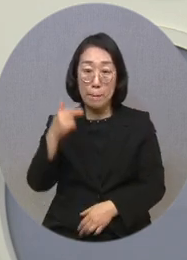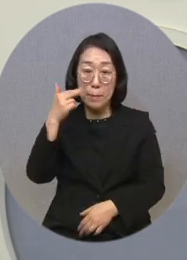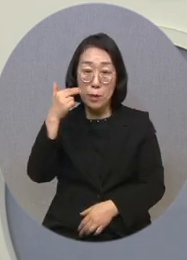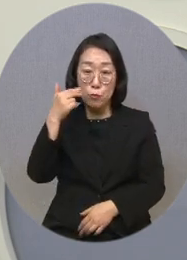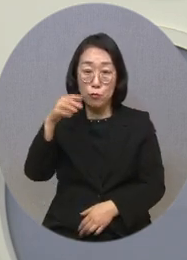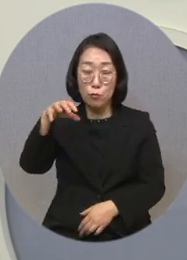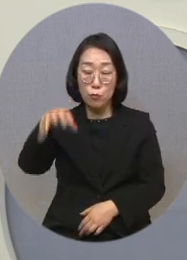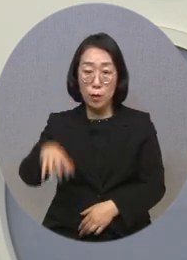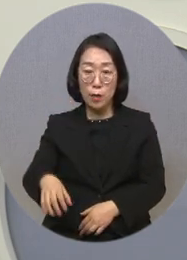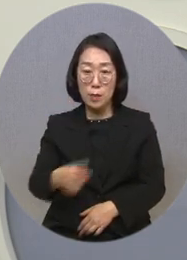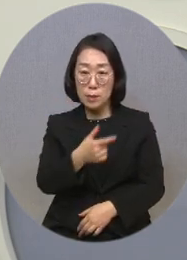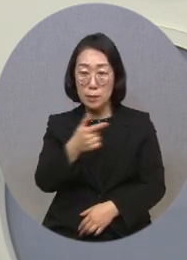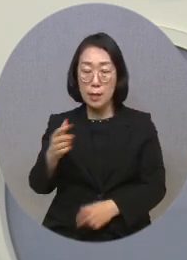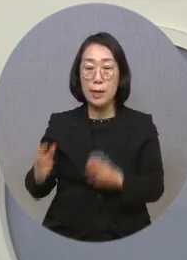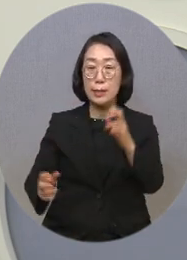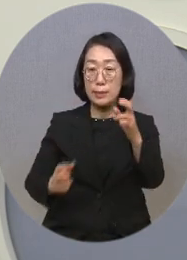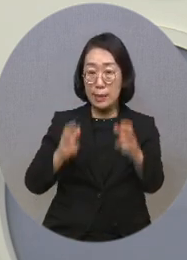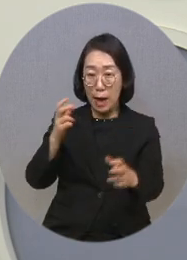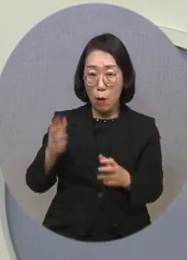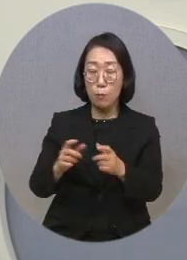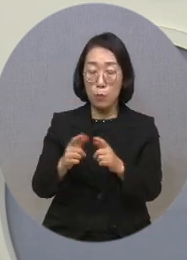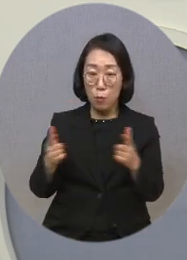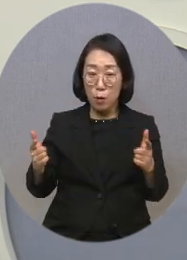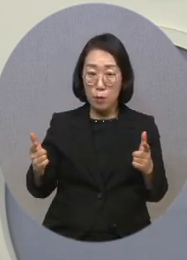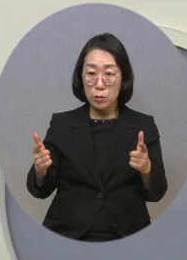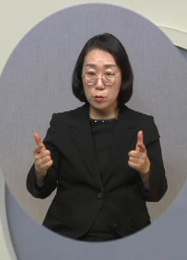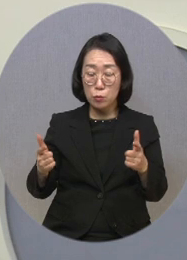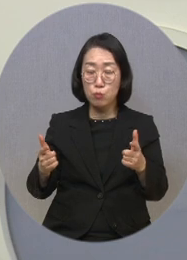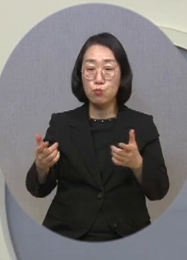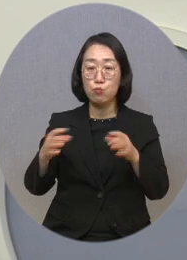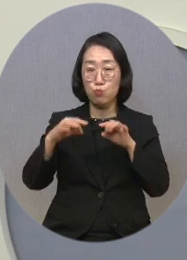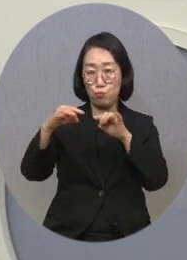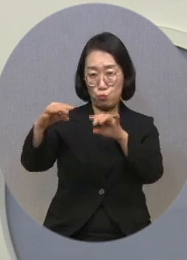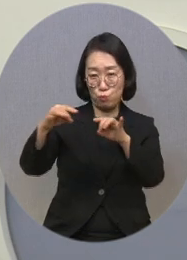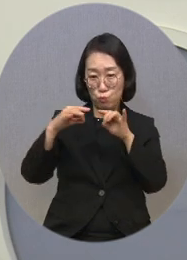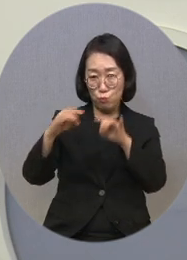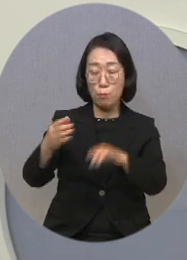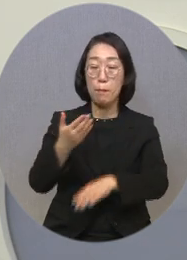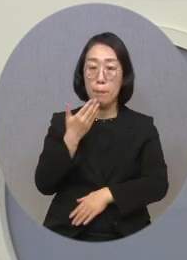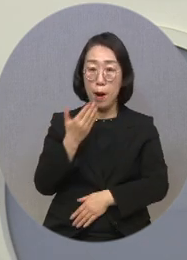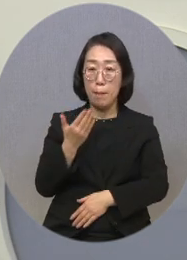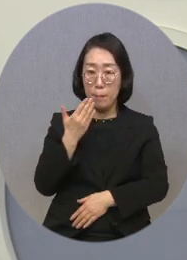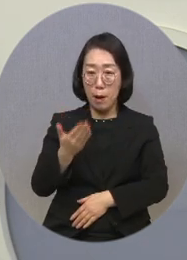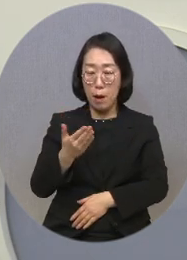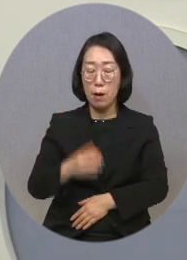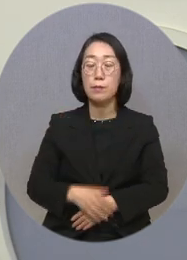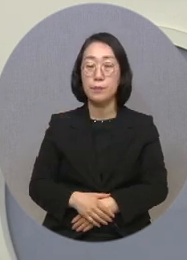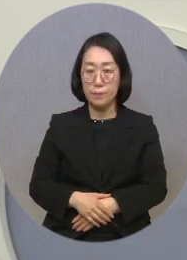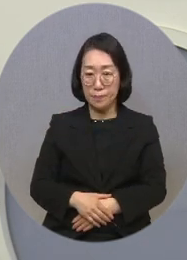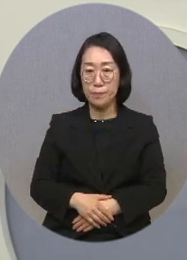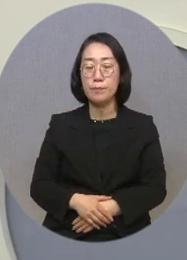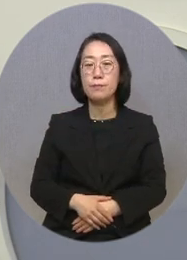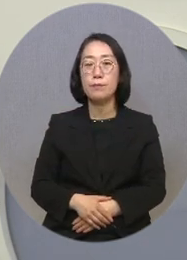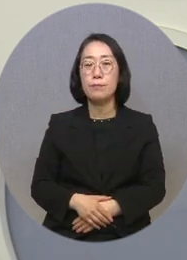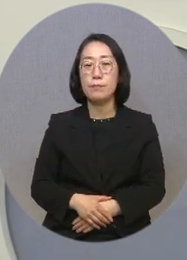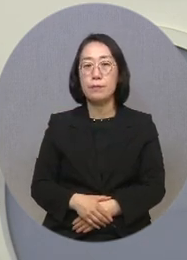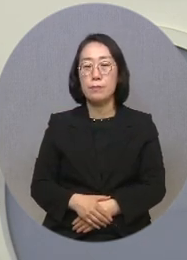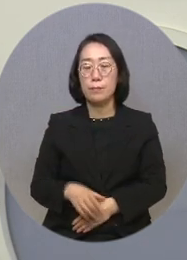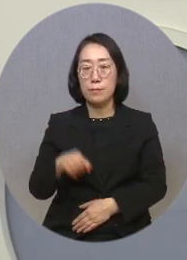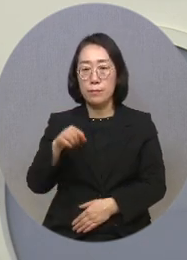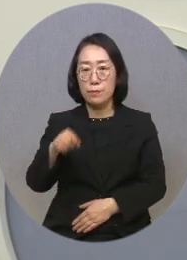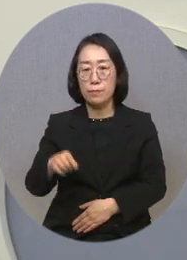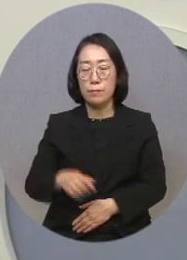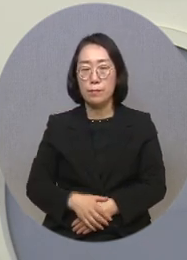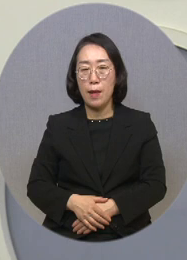그 사업을 변화를. 사업을 할 수 있고 일을 할 수 있고 하는 이제 그런 세상이 왔잖아요. 그렇게 이제